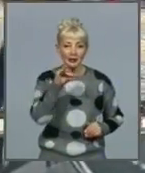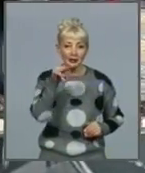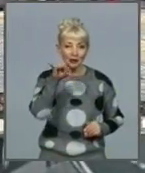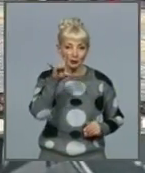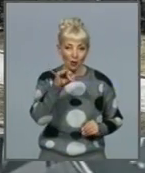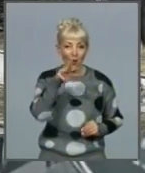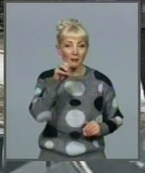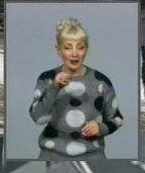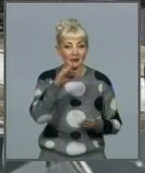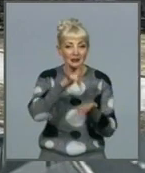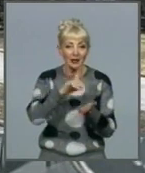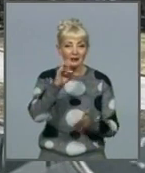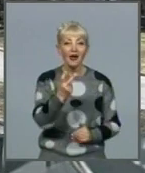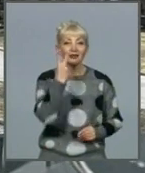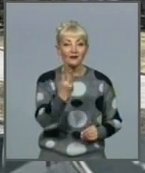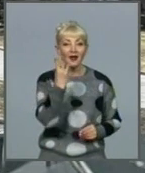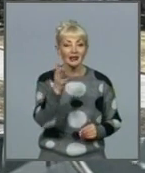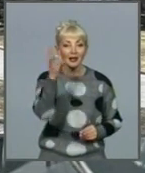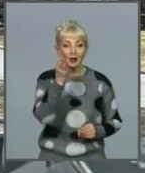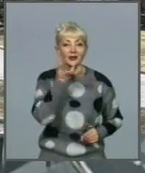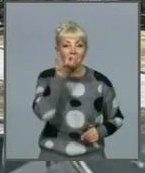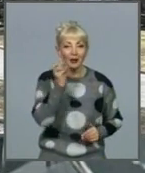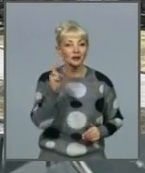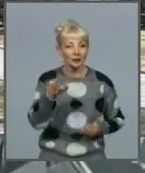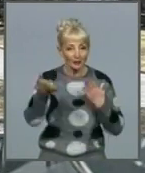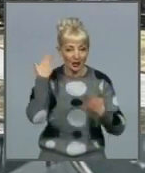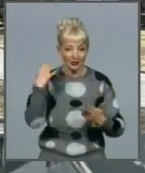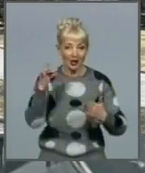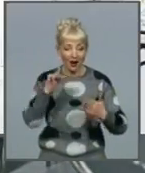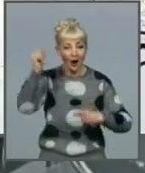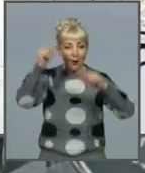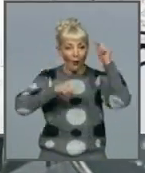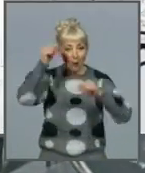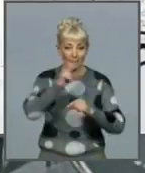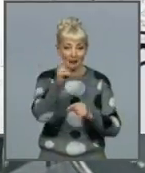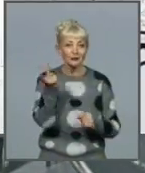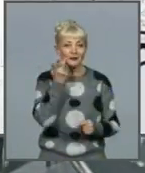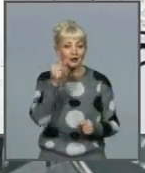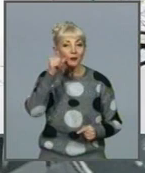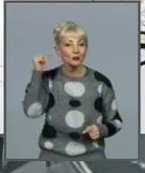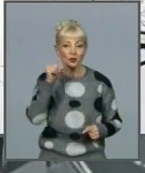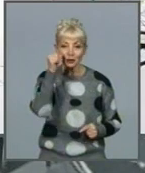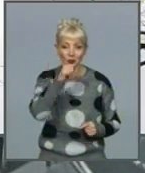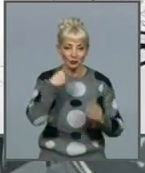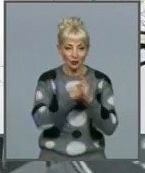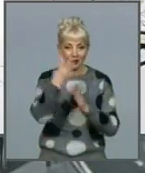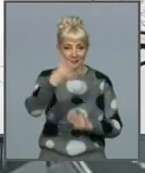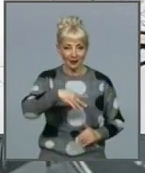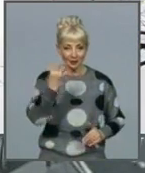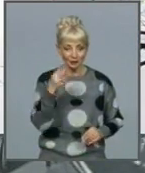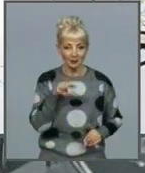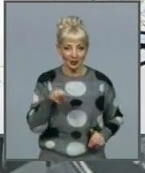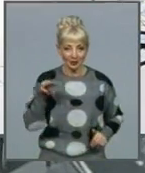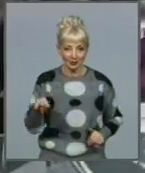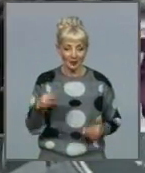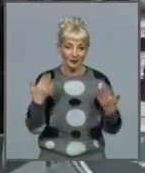2-3 градуси тепліше, ніж раніше. А опадів, як і зазвичай у попередні роки, до 44 міліметрів. І вже цими